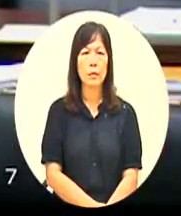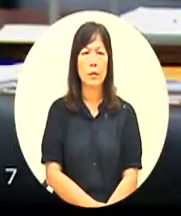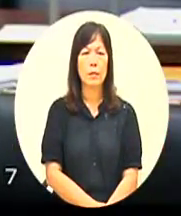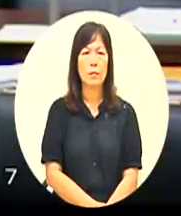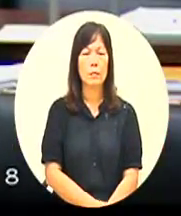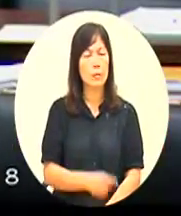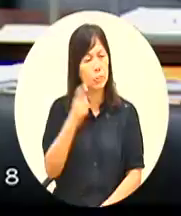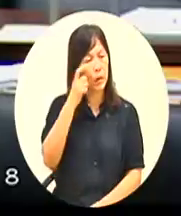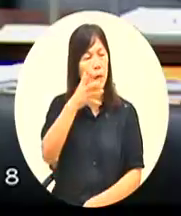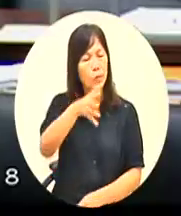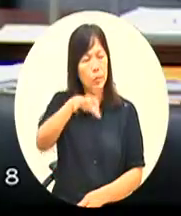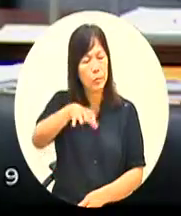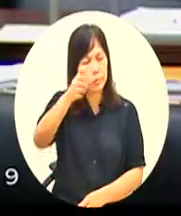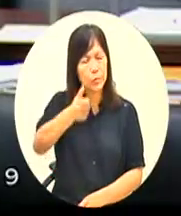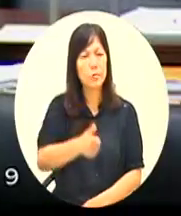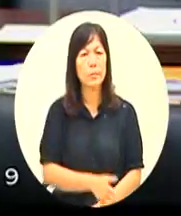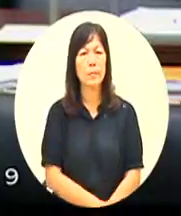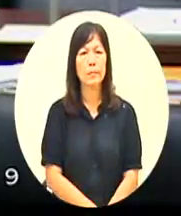我们的局长哈，